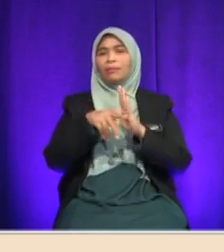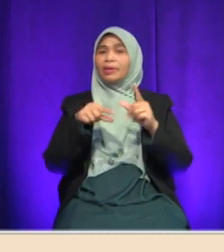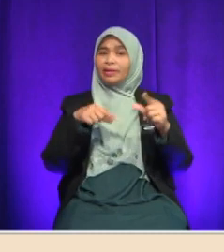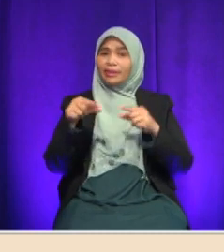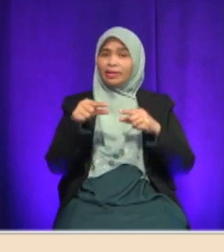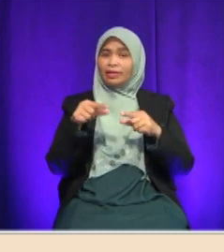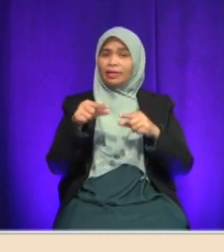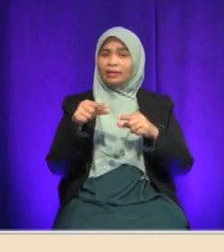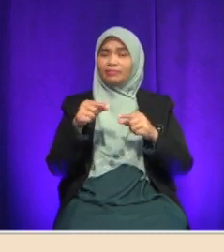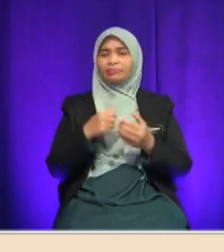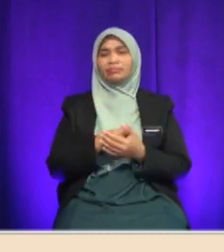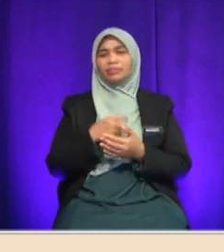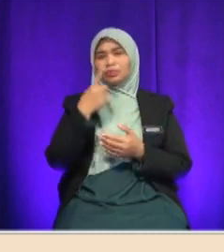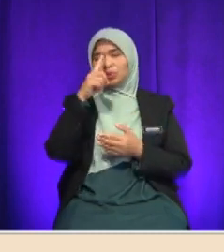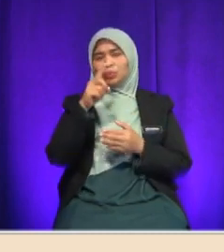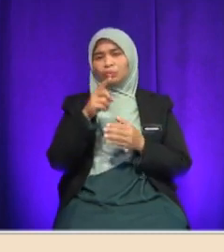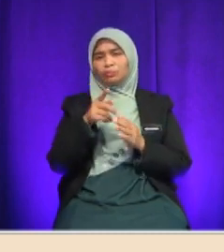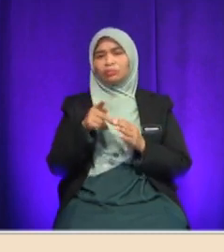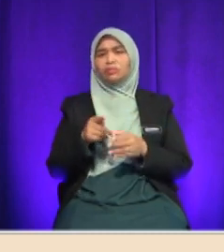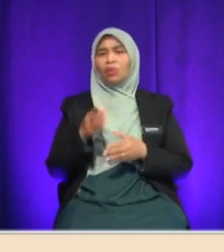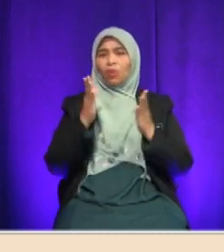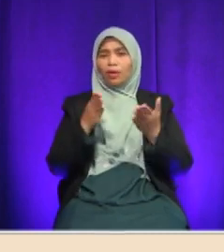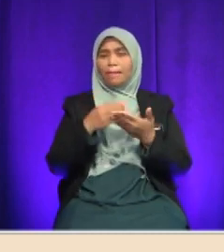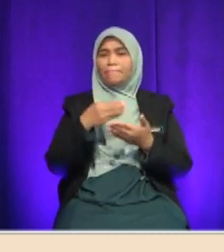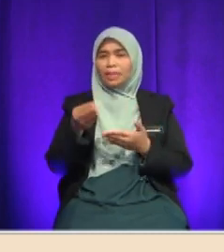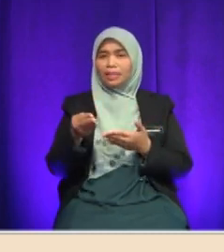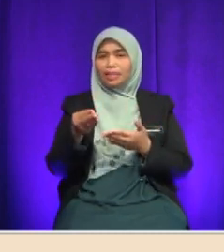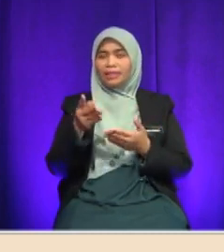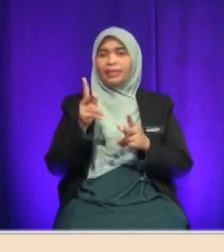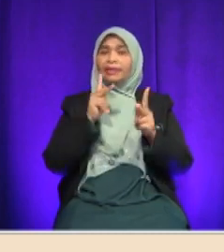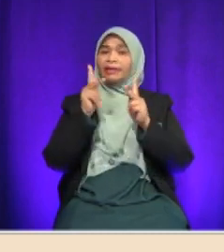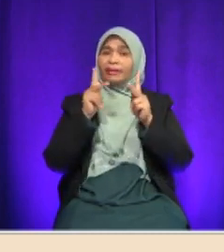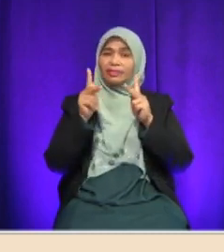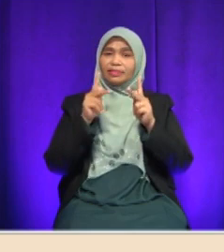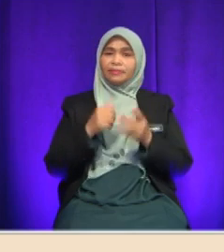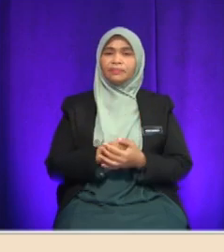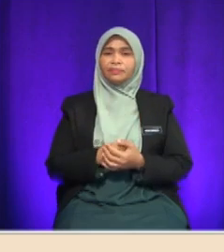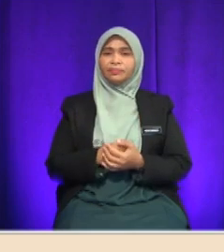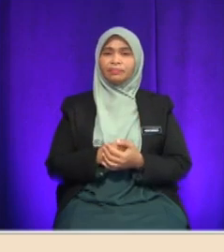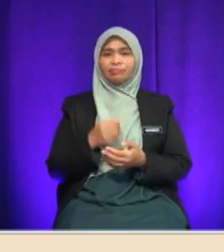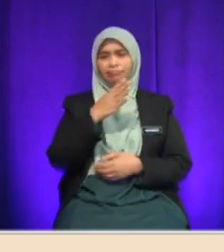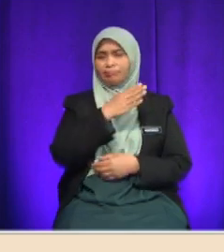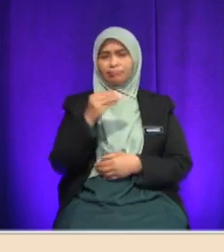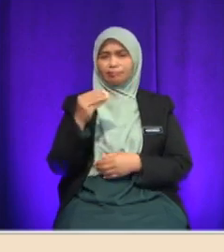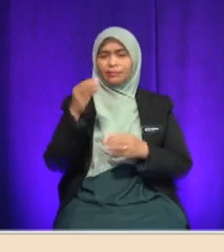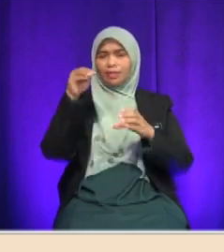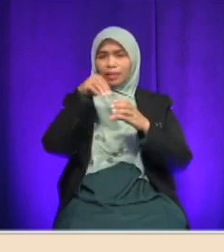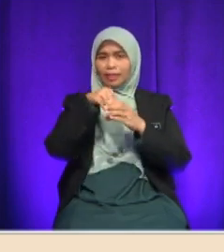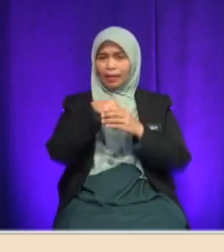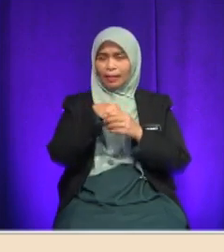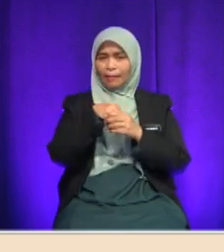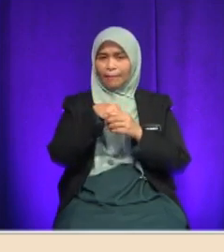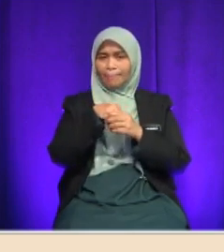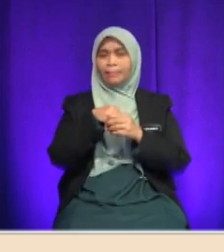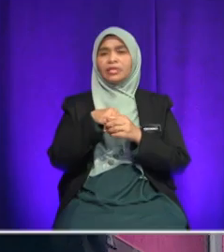permintaan kereta? Apa mendorong orang membeli kereta? Dan di dalam tips kita nak